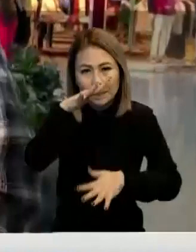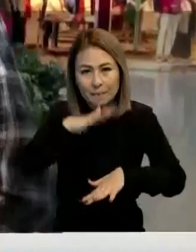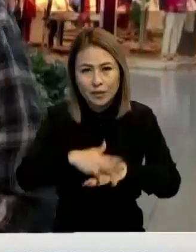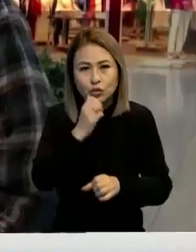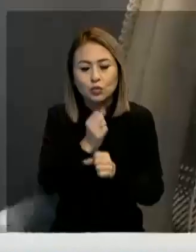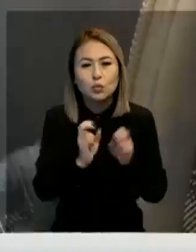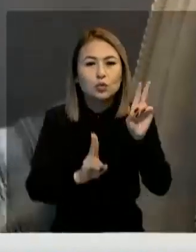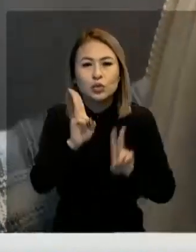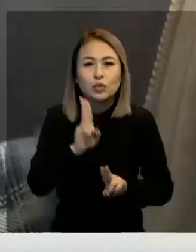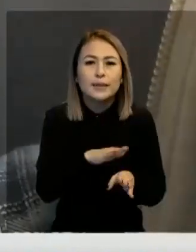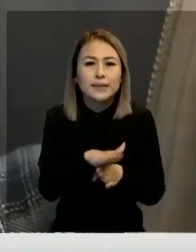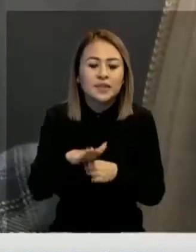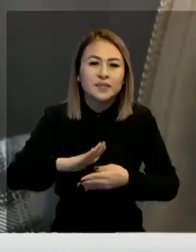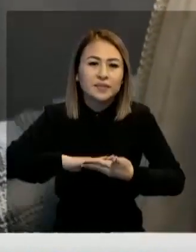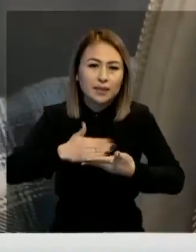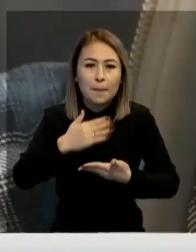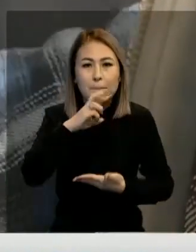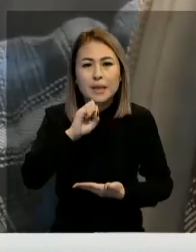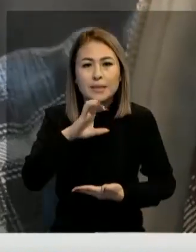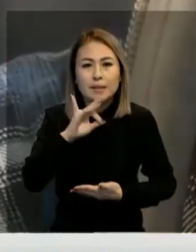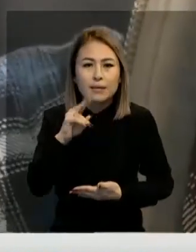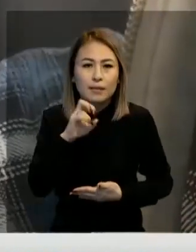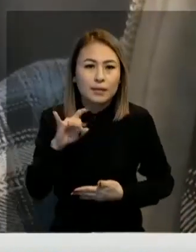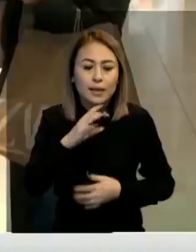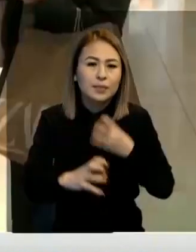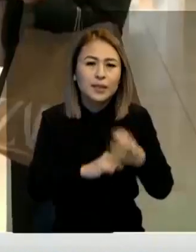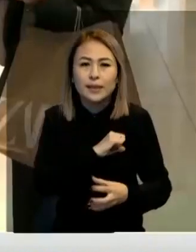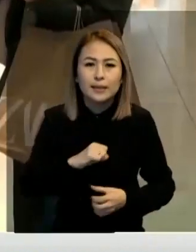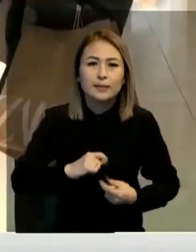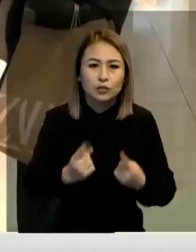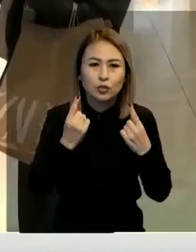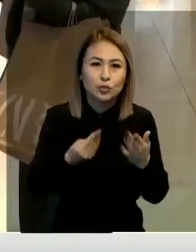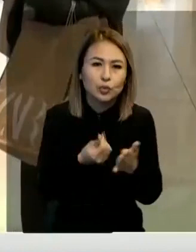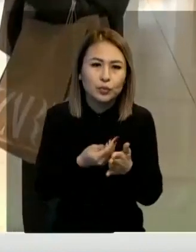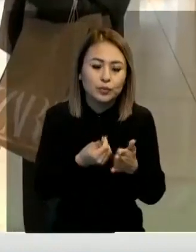жасаған жүйе бойынша жүзеге асырылады. Виза мен MasterCard әлемдегі ең ірі төлем